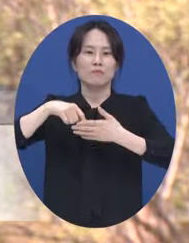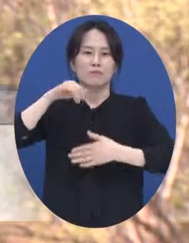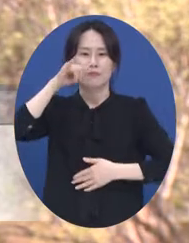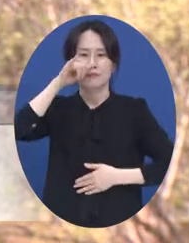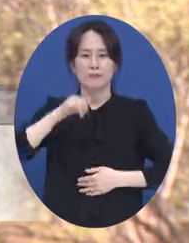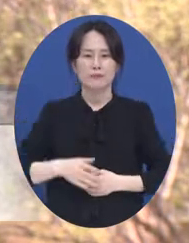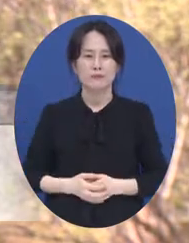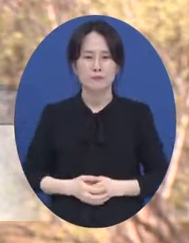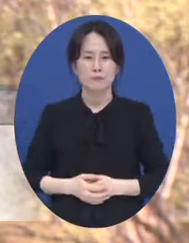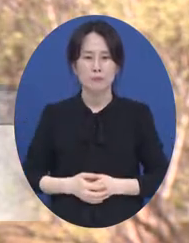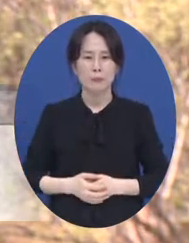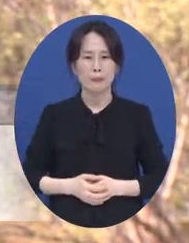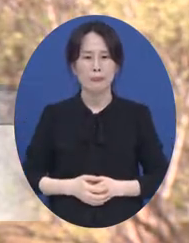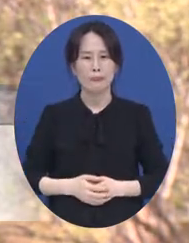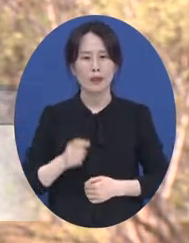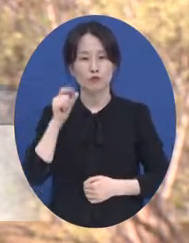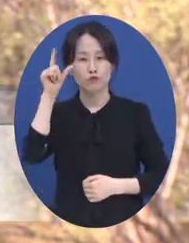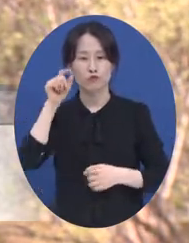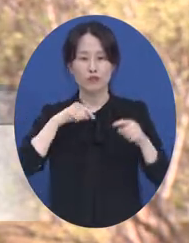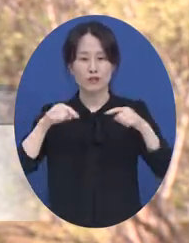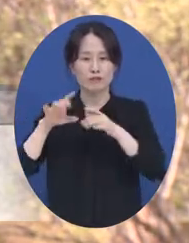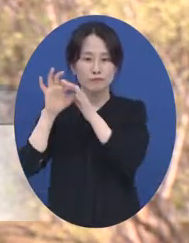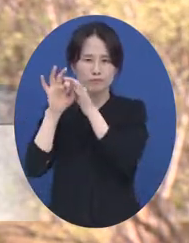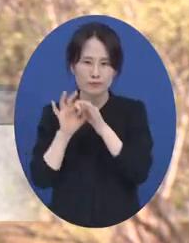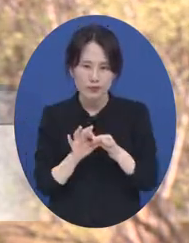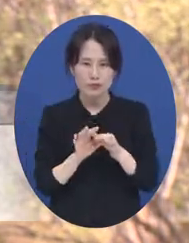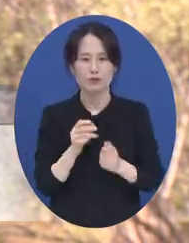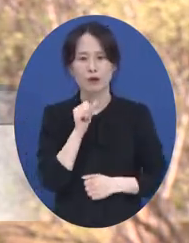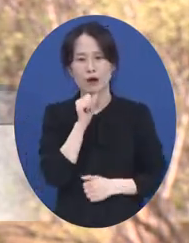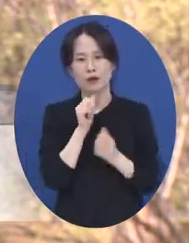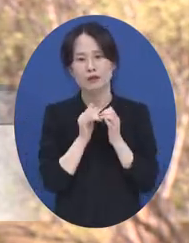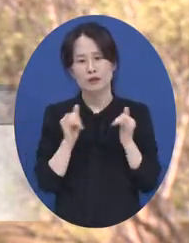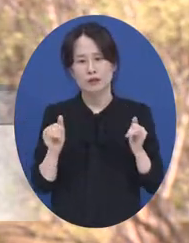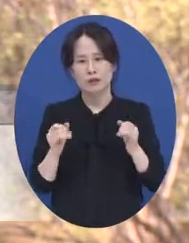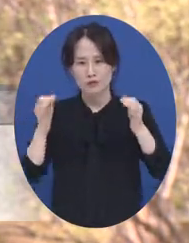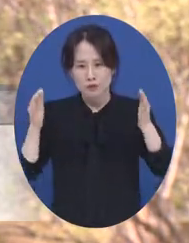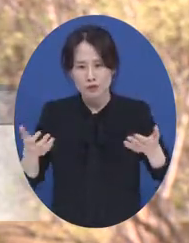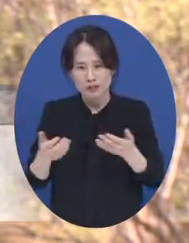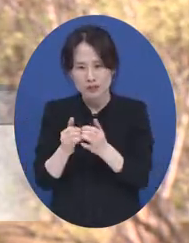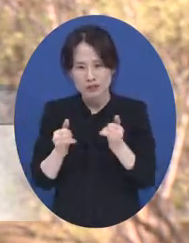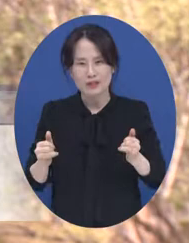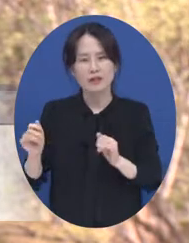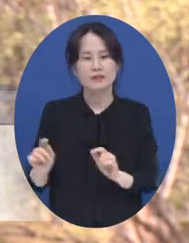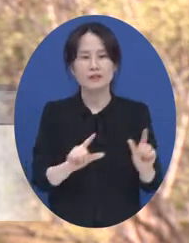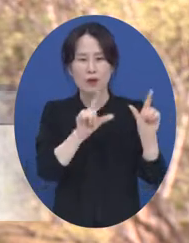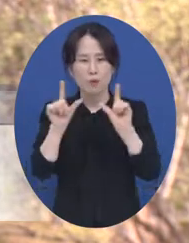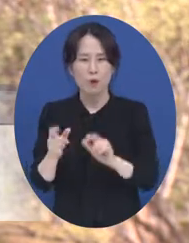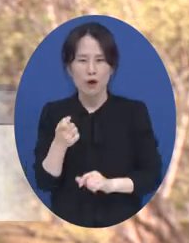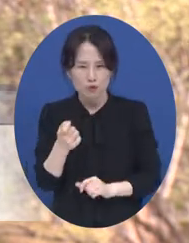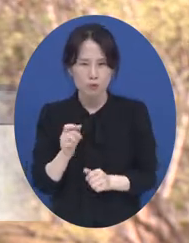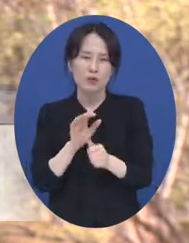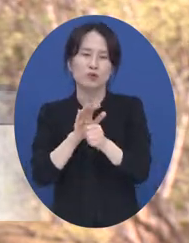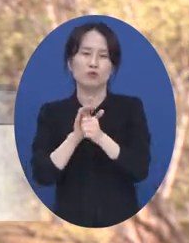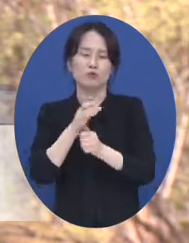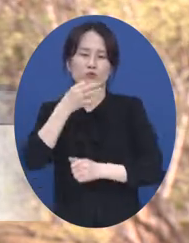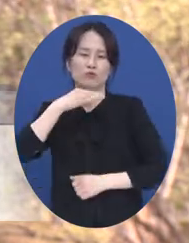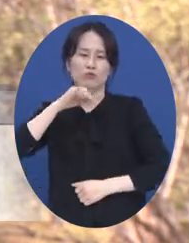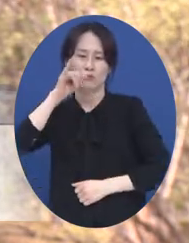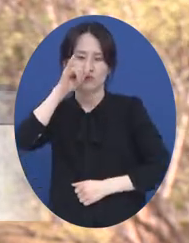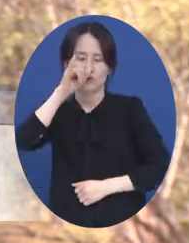깊은 5항 있었고요 또 이런 훌륭한 정책이 취약계층이 아니면 신랑의 컬리 자결 할 때